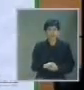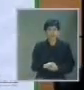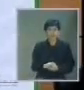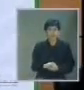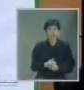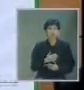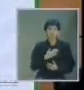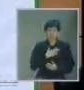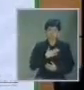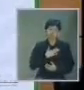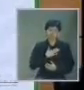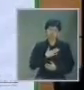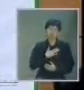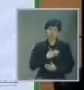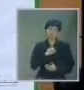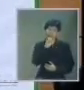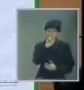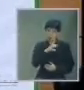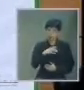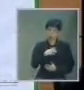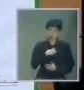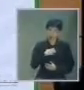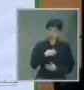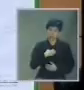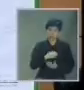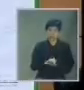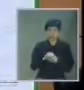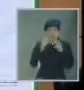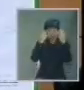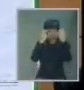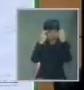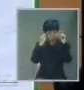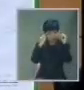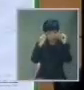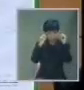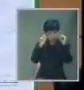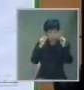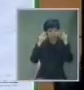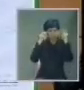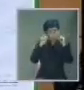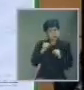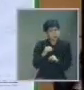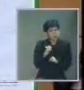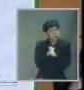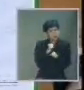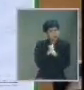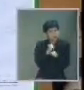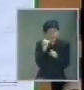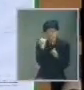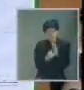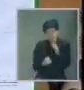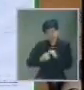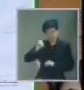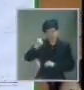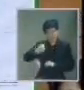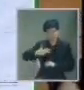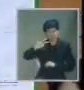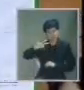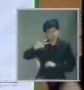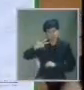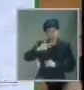ผมต้องกล่าวหาว่าท่านนายกเนี่ยมีความผิด3ประเด็น